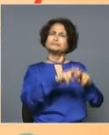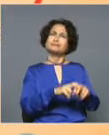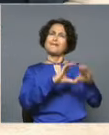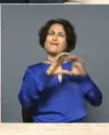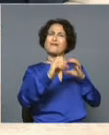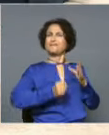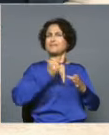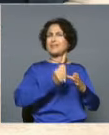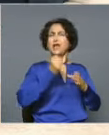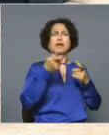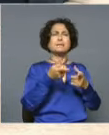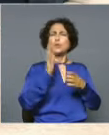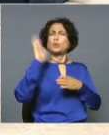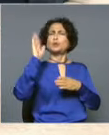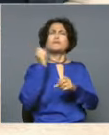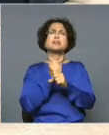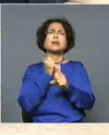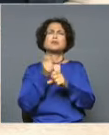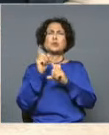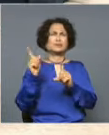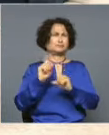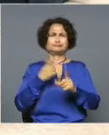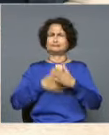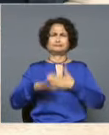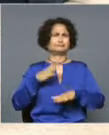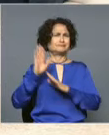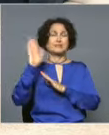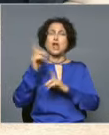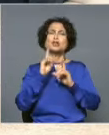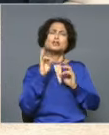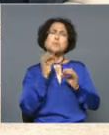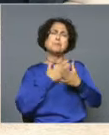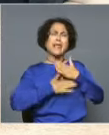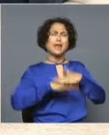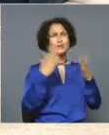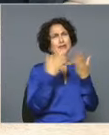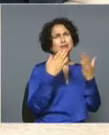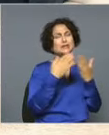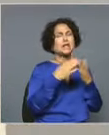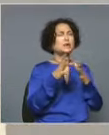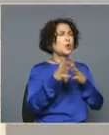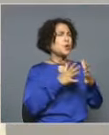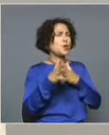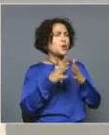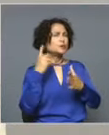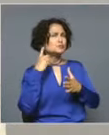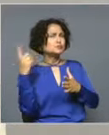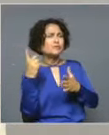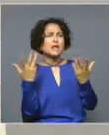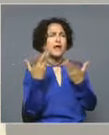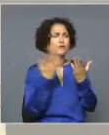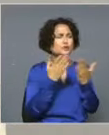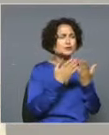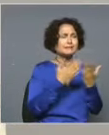която ненавижда. И те чуват ли, не чуват ли, но май повечето чуват. а той работи на една страховита